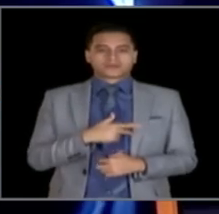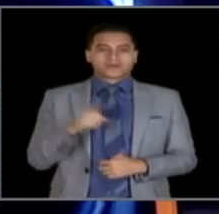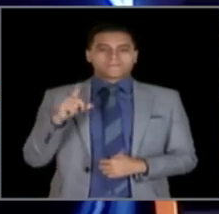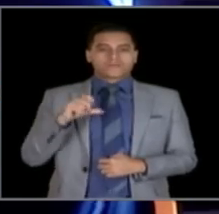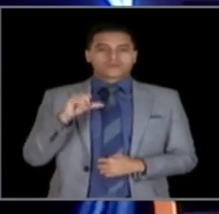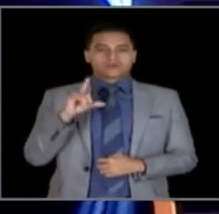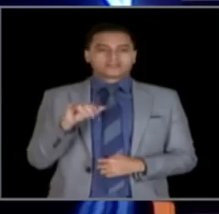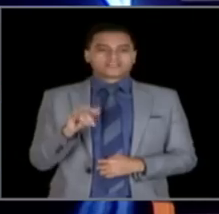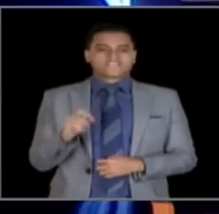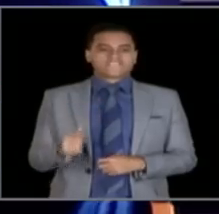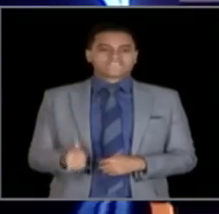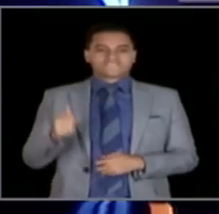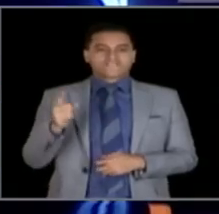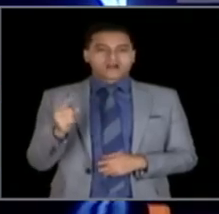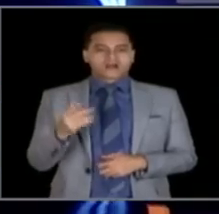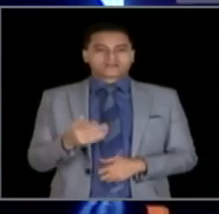بوليفار؟